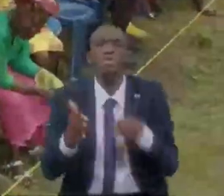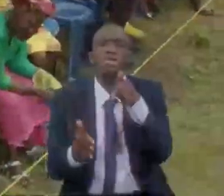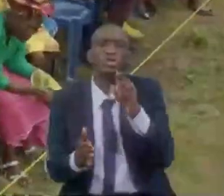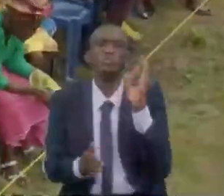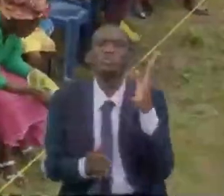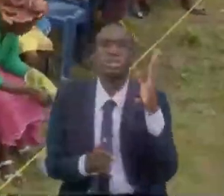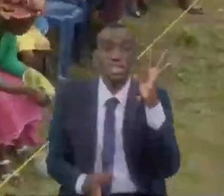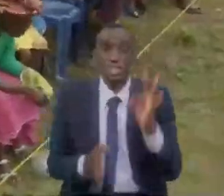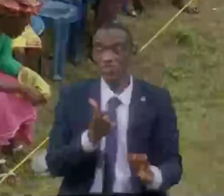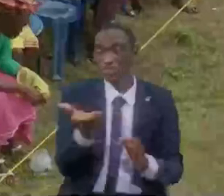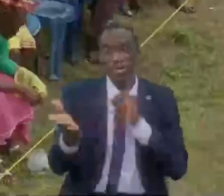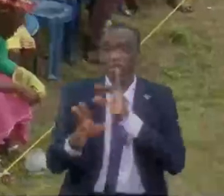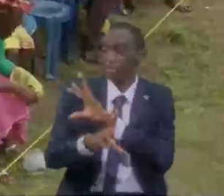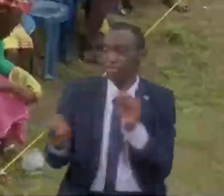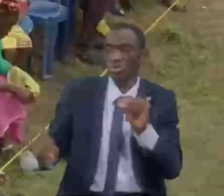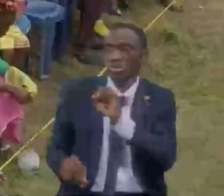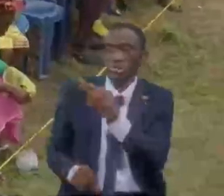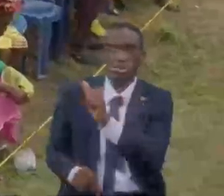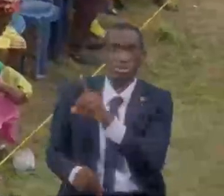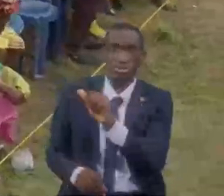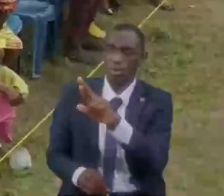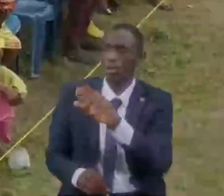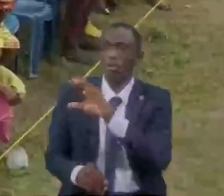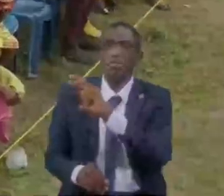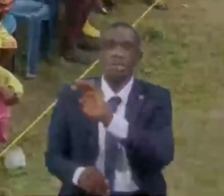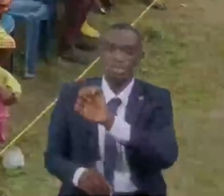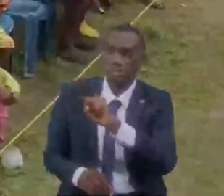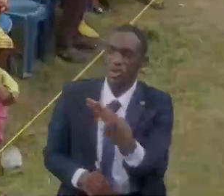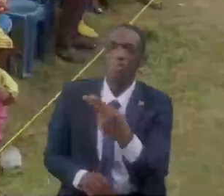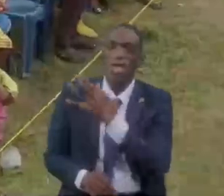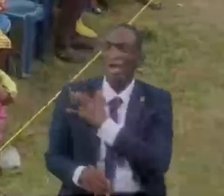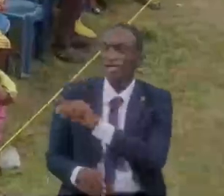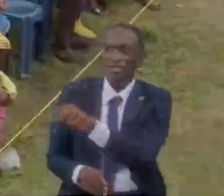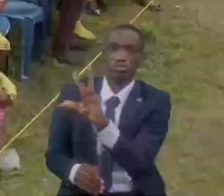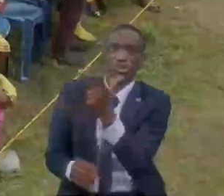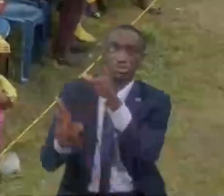pas de Shadrach, Meshach et Abednego dans ton assemblée,